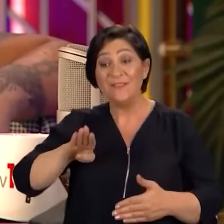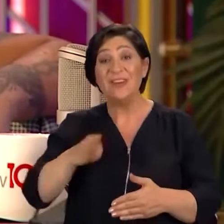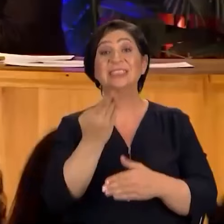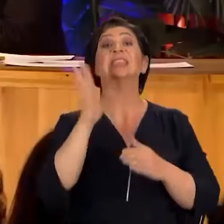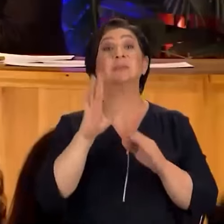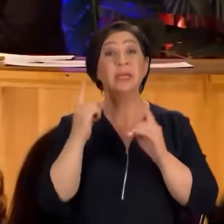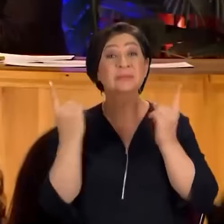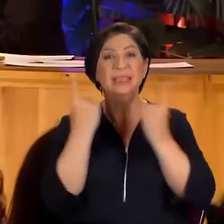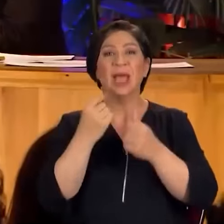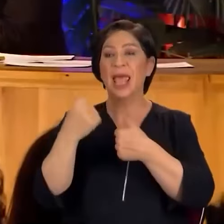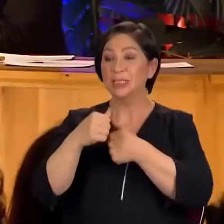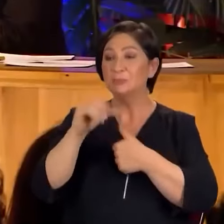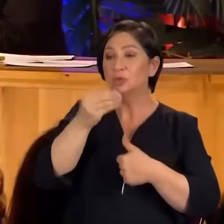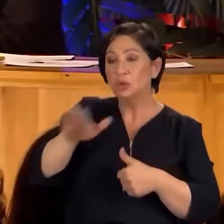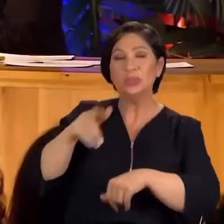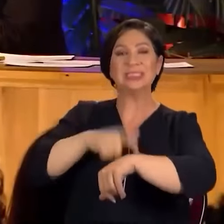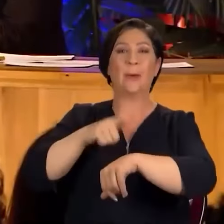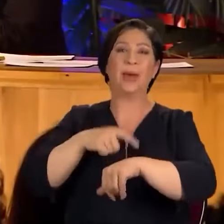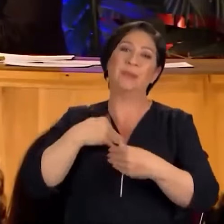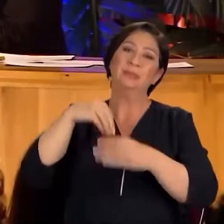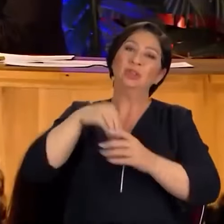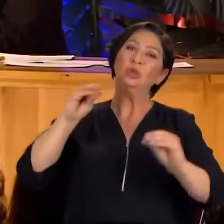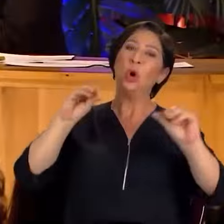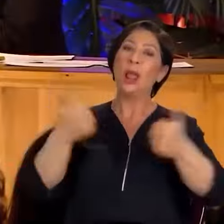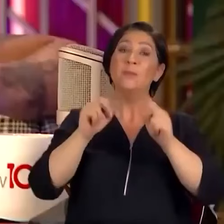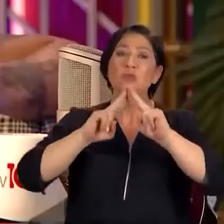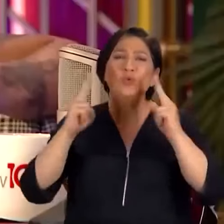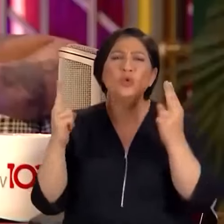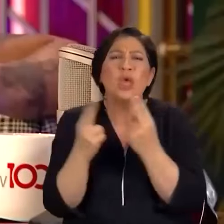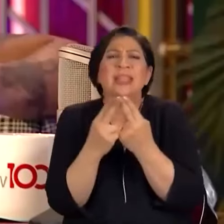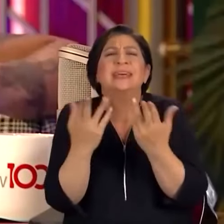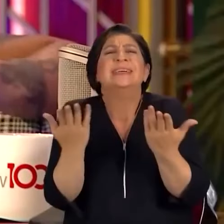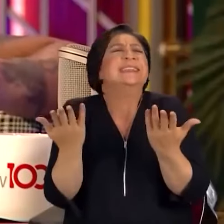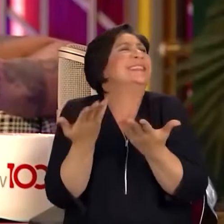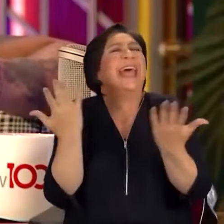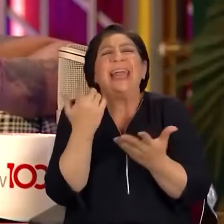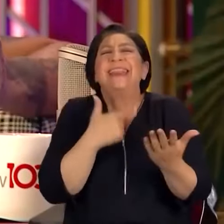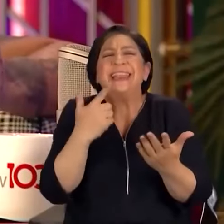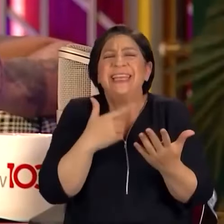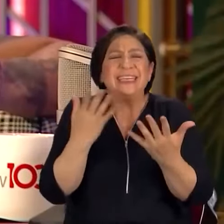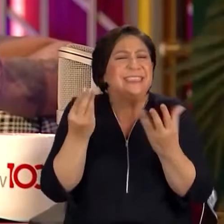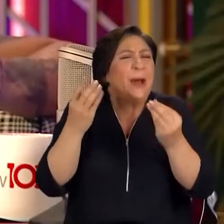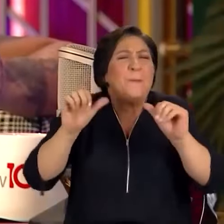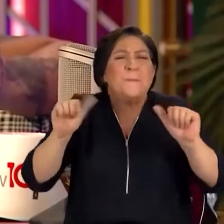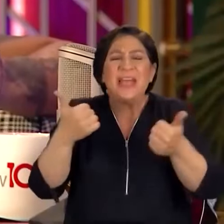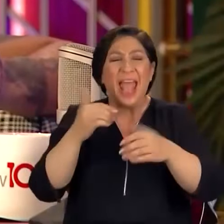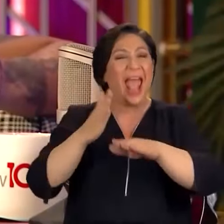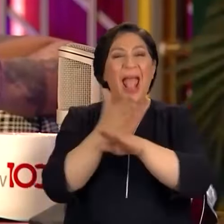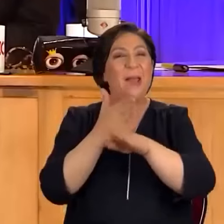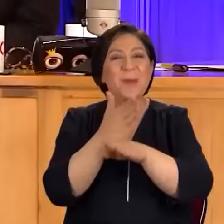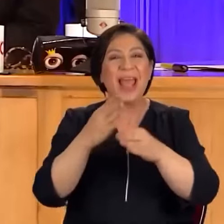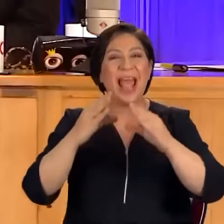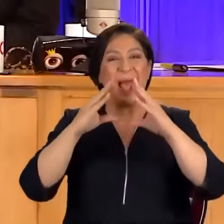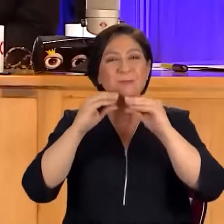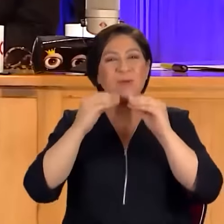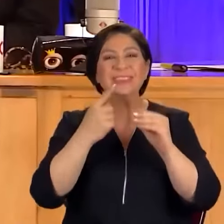tek şey de eşim ve çocuğumla geçireceğim zaman. Yani dünyada böyle daha lezzetli kaymaklı ekmek kadayıfı gibi bir